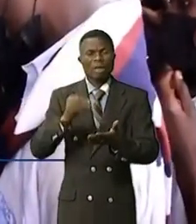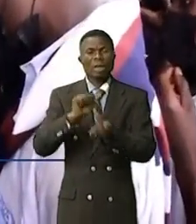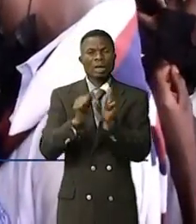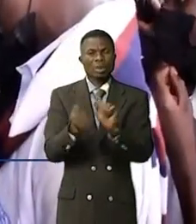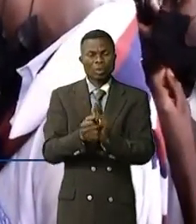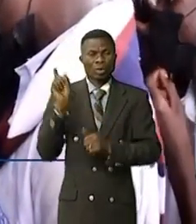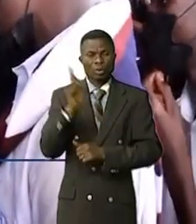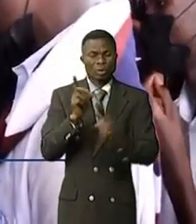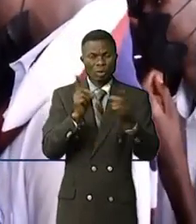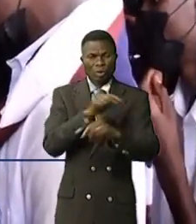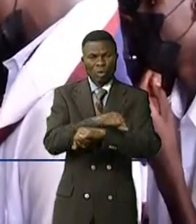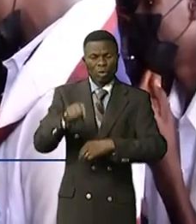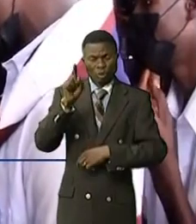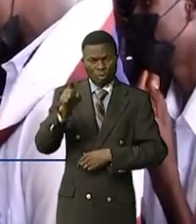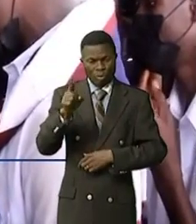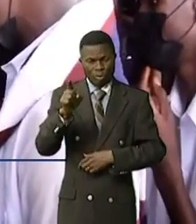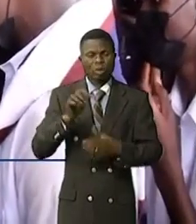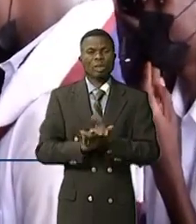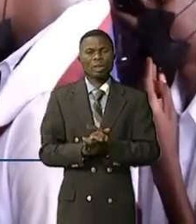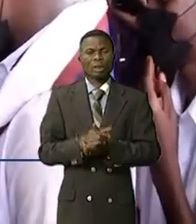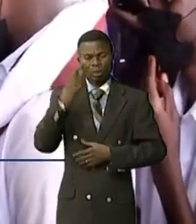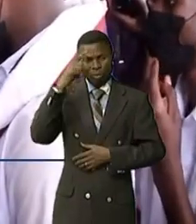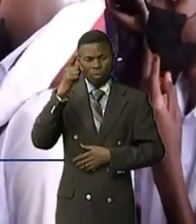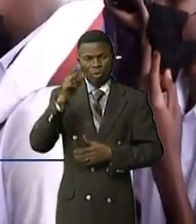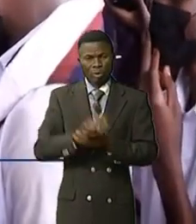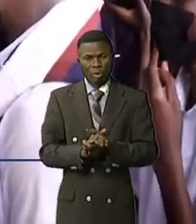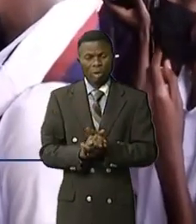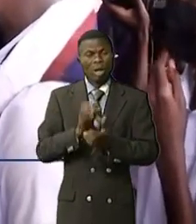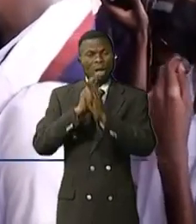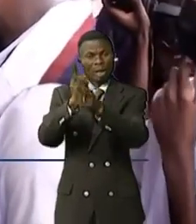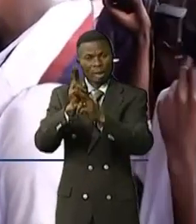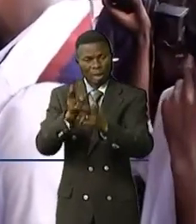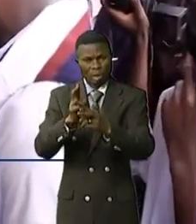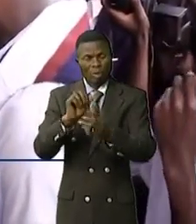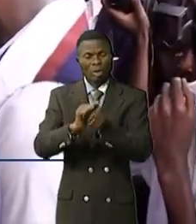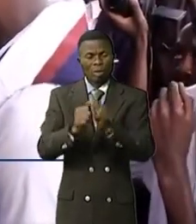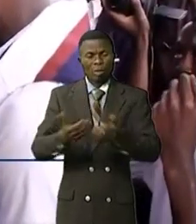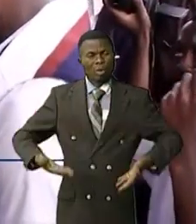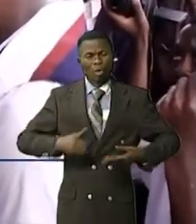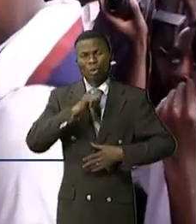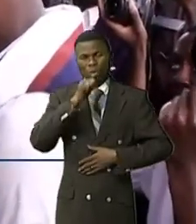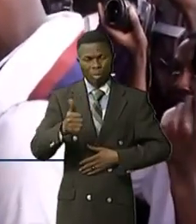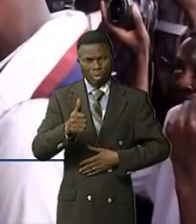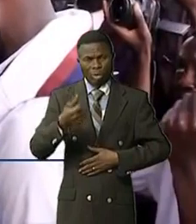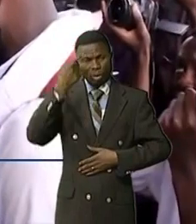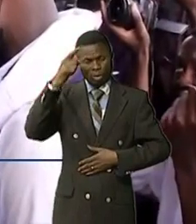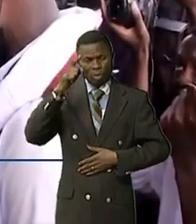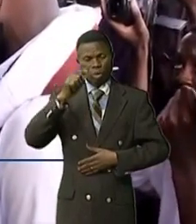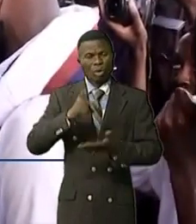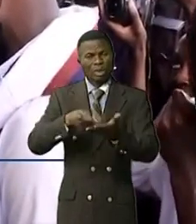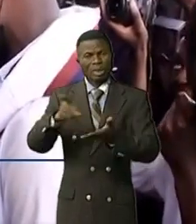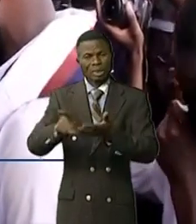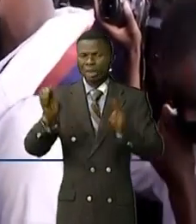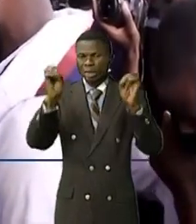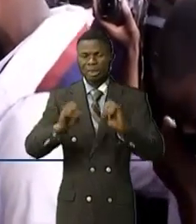auprès de votre excellentissime personnalité pour faire remarque de notre mécontentement suite au manque d'enseignement observé dans